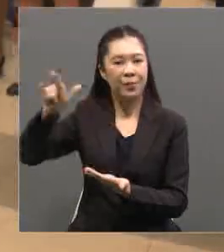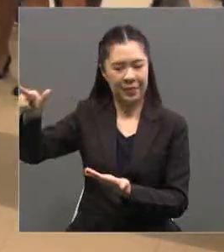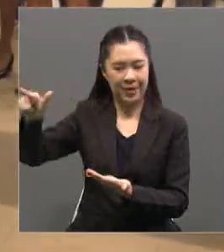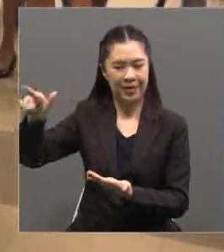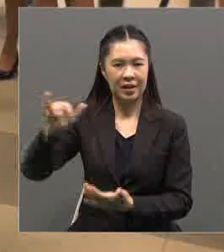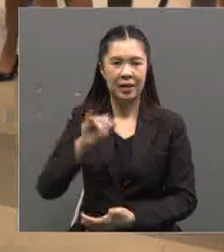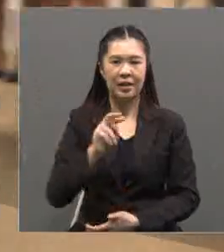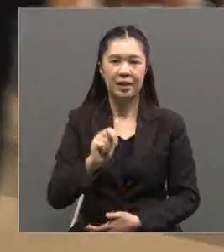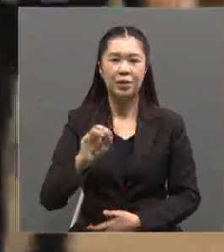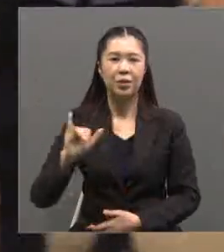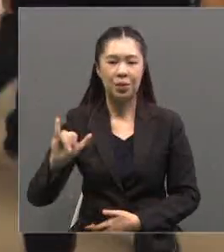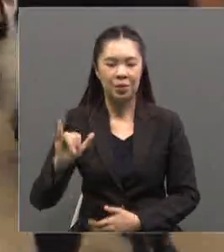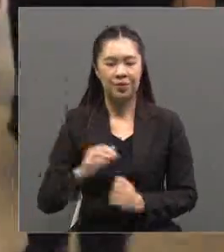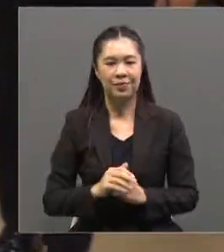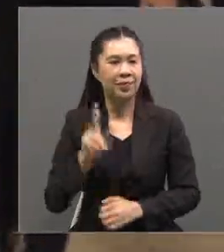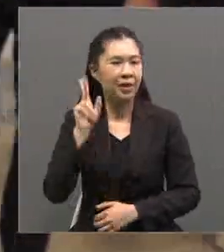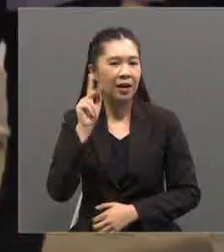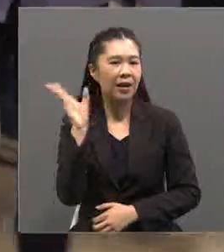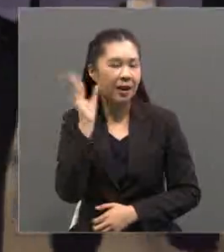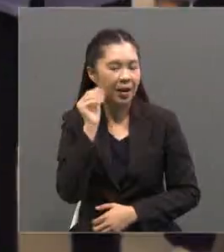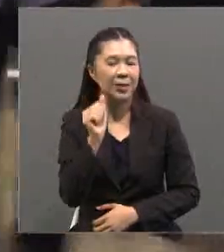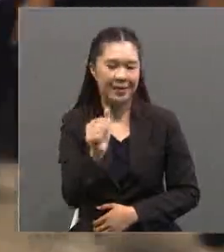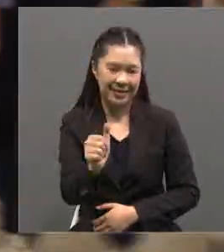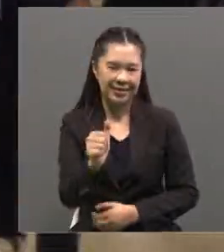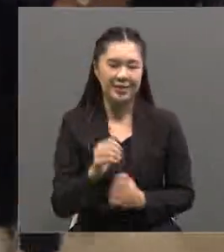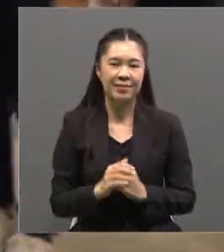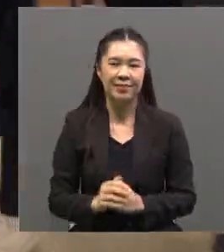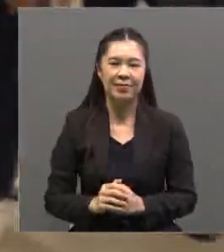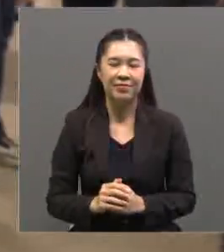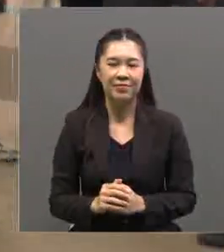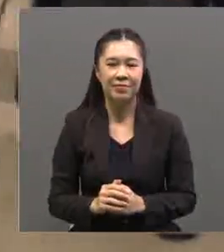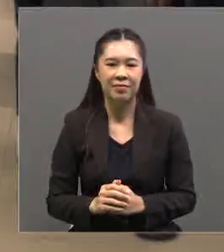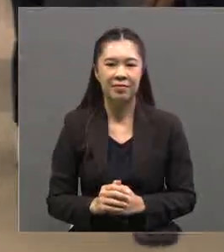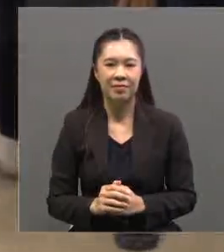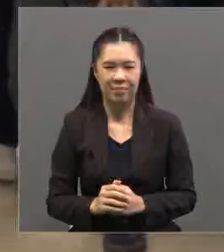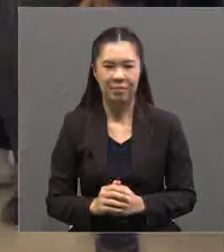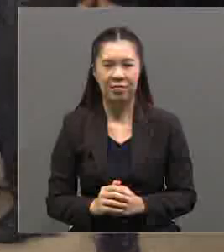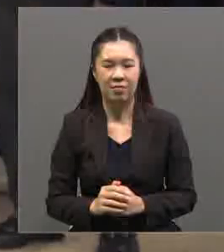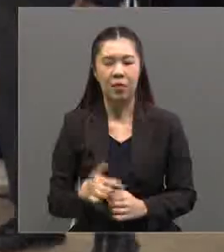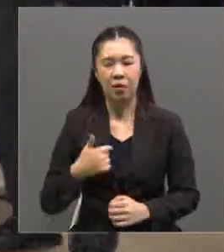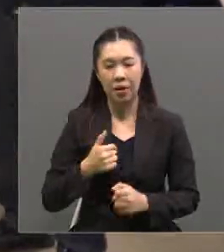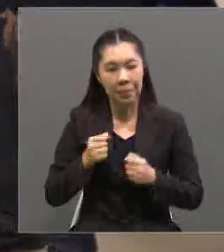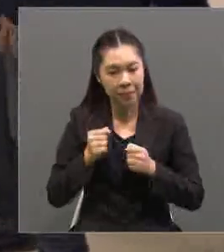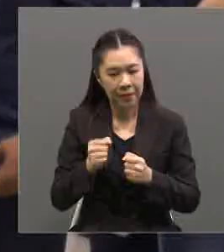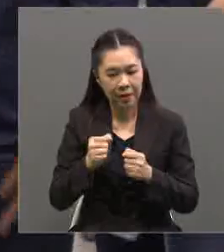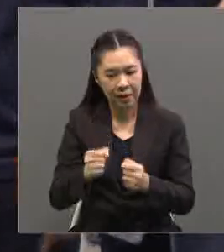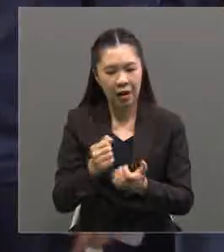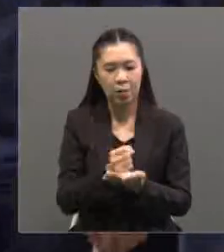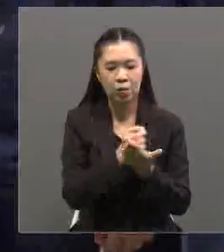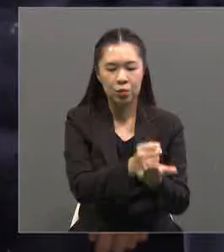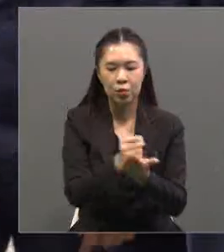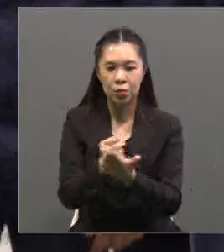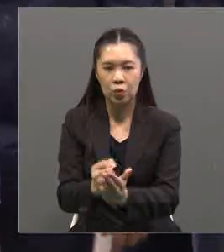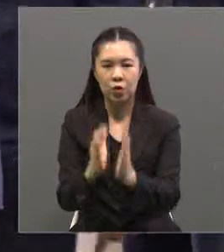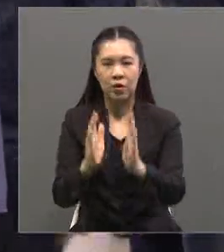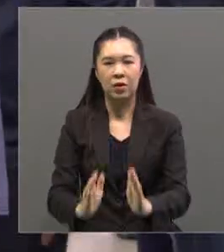ก็ให้สัมภาษณ์ถือว่าเป็นข่าวดีนะคุณผู้ฟังคุณผู้ชมครับเพราะอะไรเพราะว่าอย่างน้อยๆเราเห็นได้ว่านี่คือความพยายามในการที่จะช่วยเหลือพี่น้องประชาชนให้